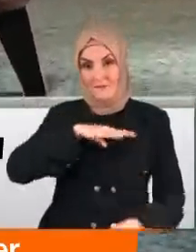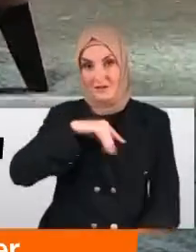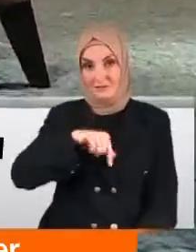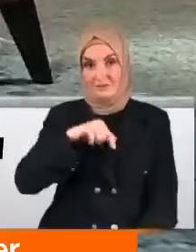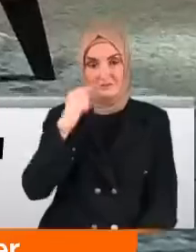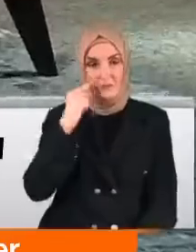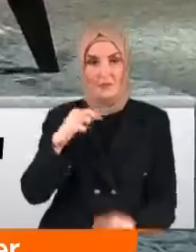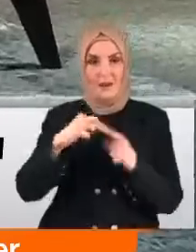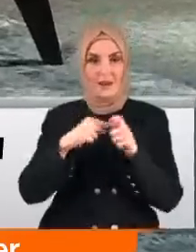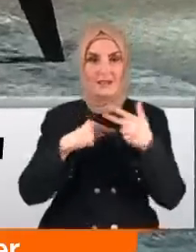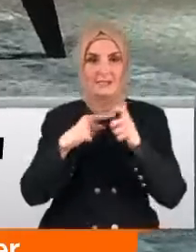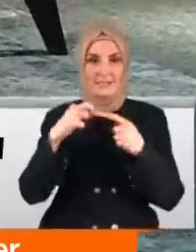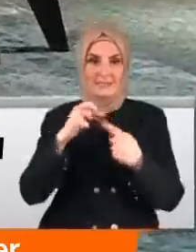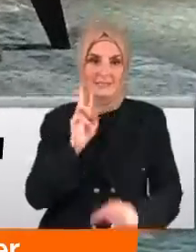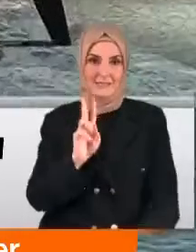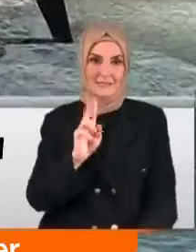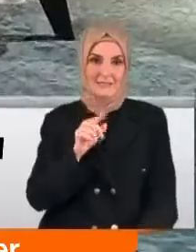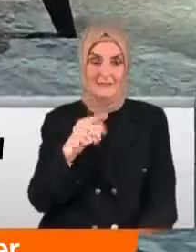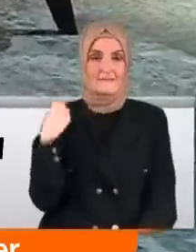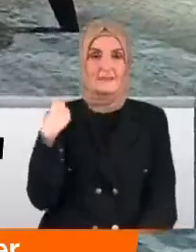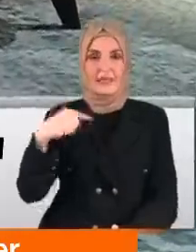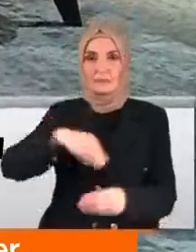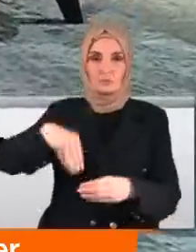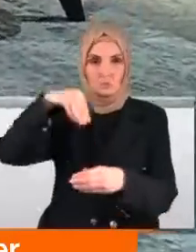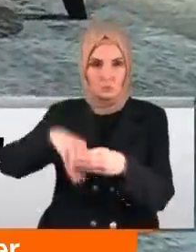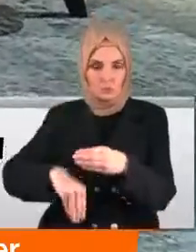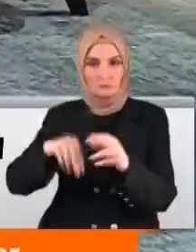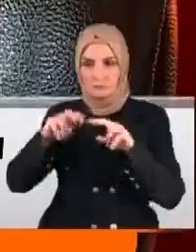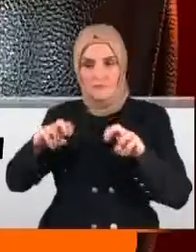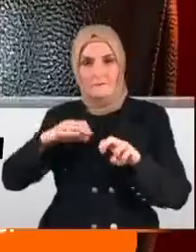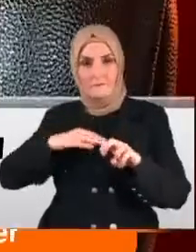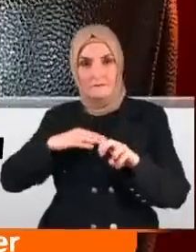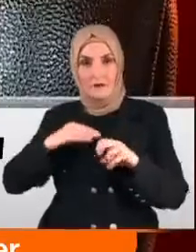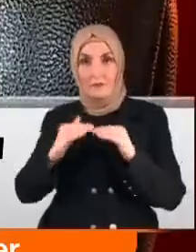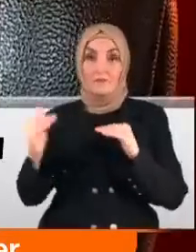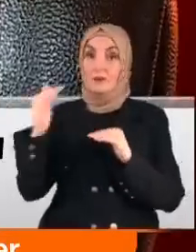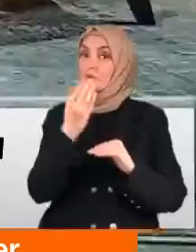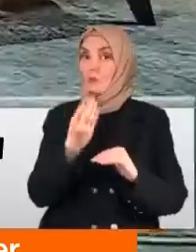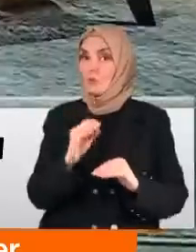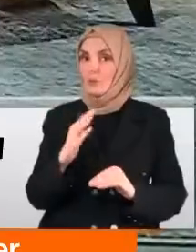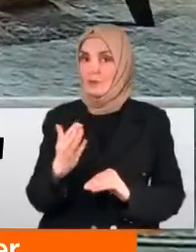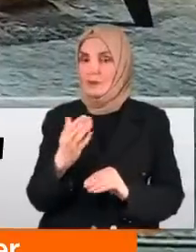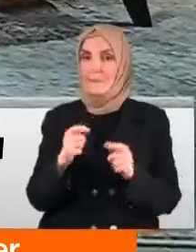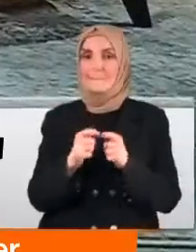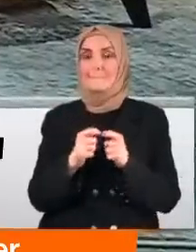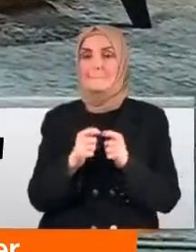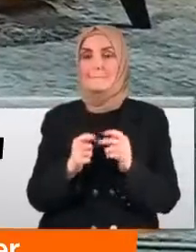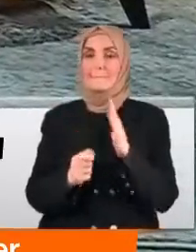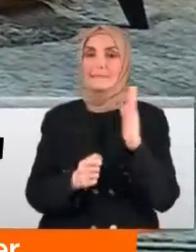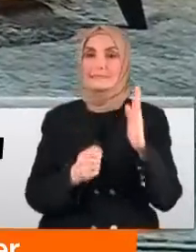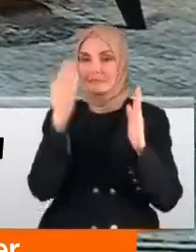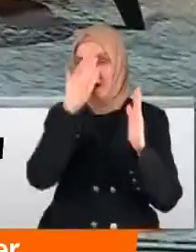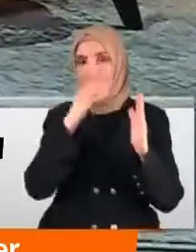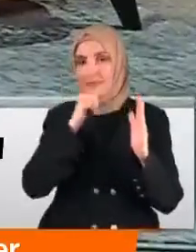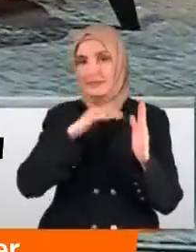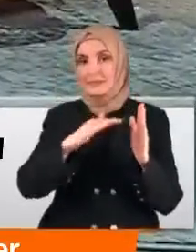710 yeni dediniz. Yeni kuyularda daha da artacak. Artabilir. Böyle de bir durum söz konusu. Şimdi Batı Karadeniz'deki aramalarımızı Orta